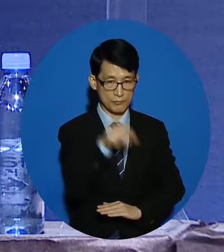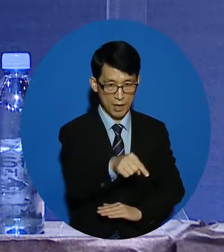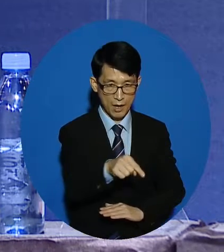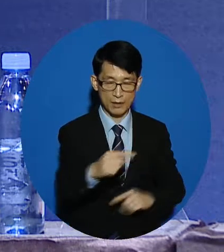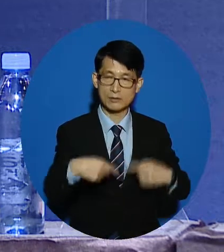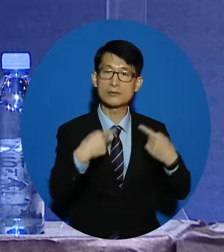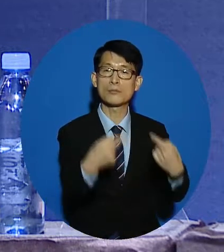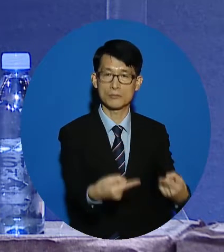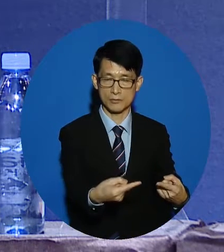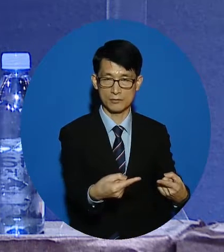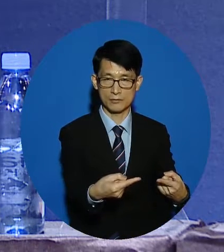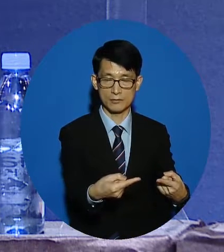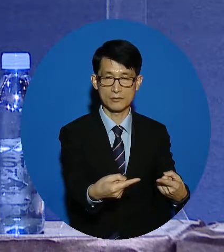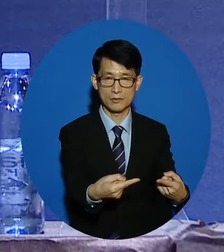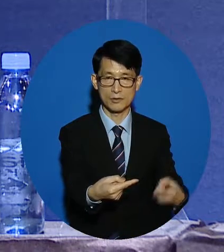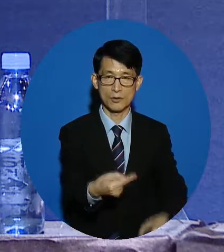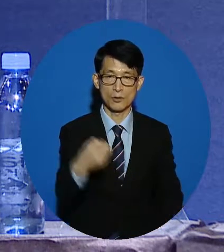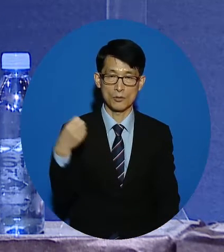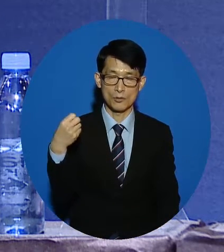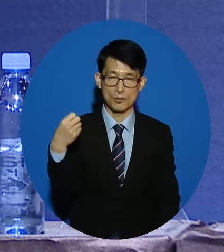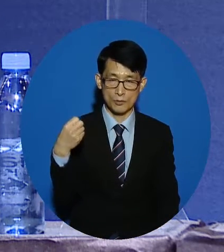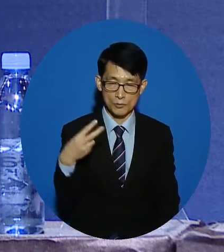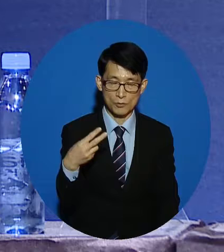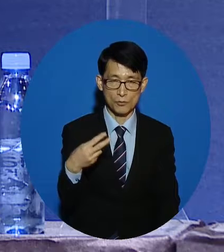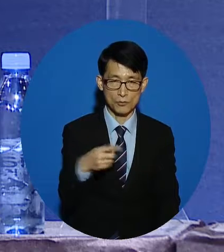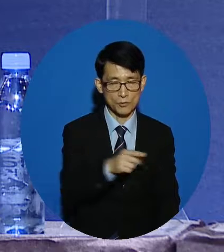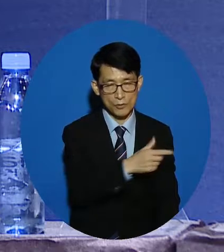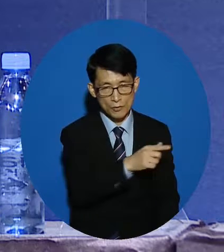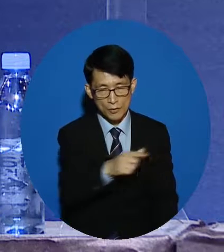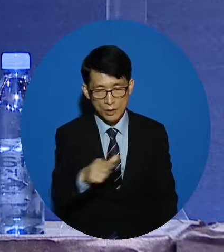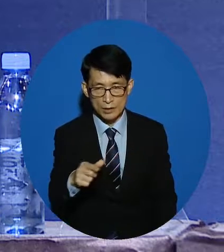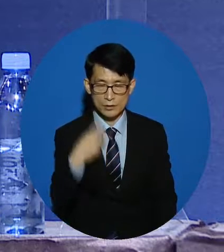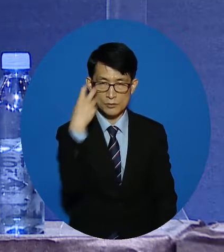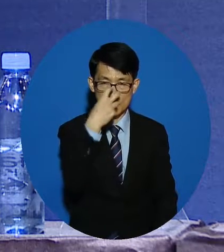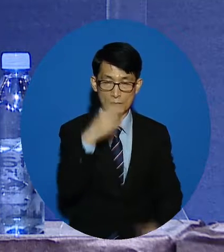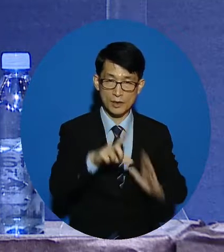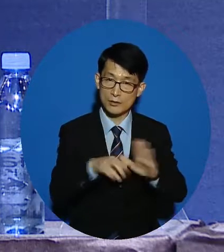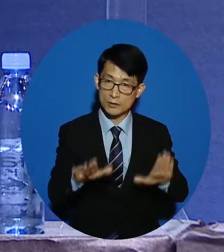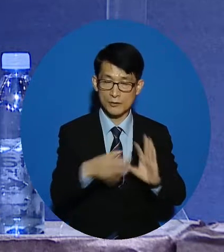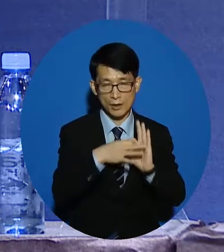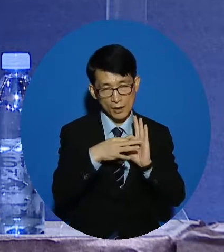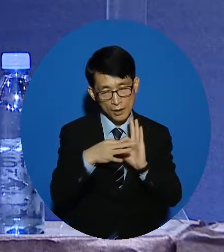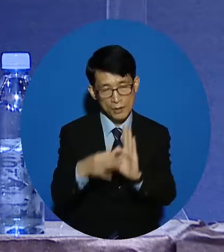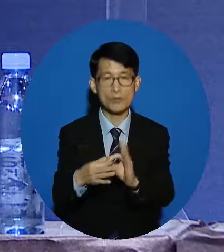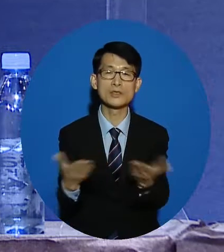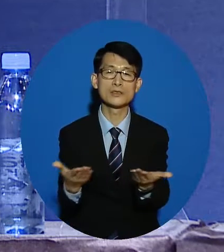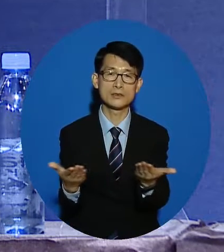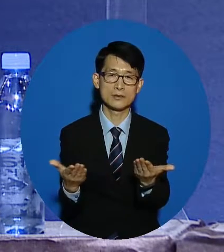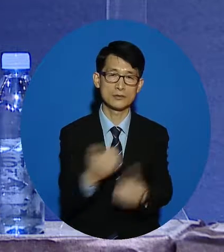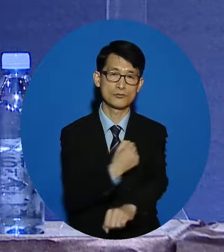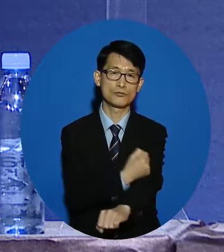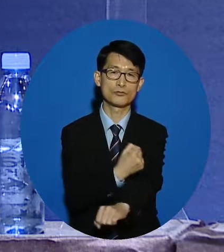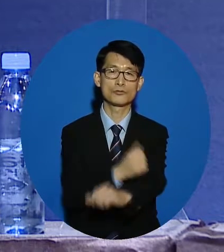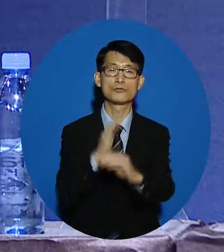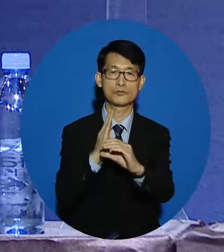과정에 참여를 하셨고, 그리고 점거하는 과정에도 계속 지금까지 참여하고 계신 분이기도 하고요.